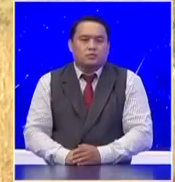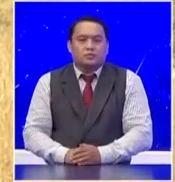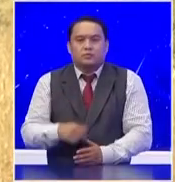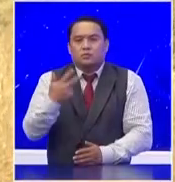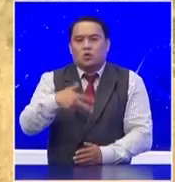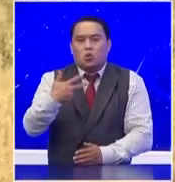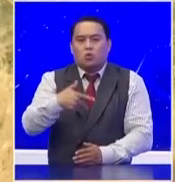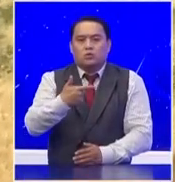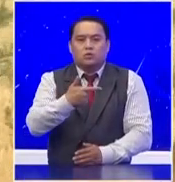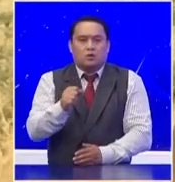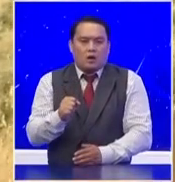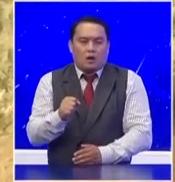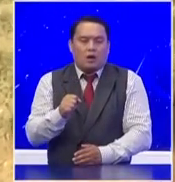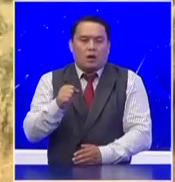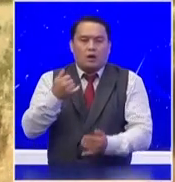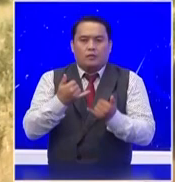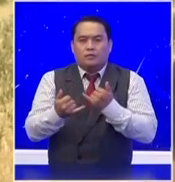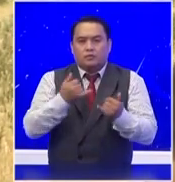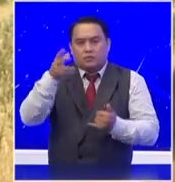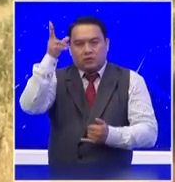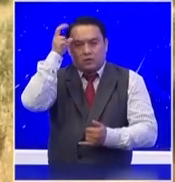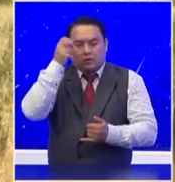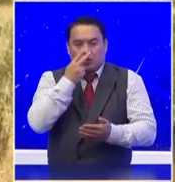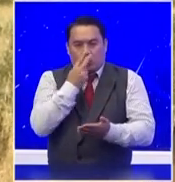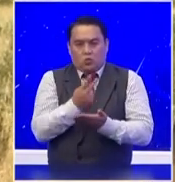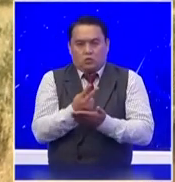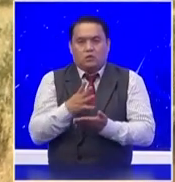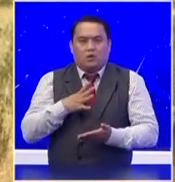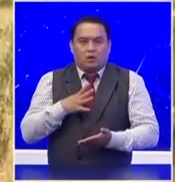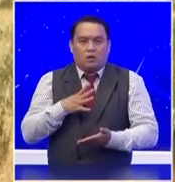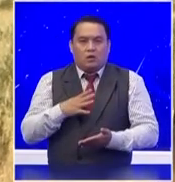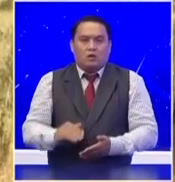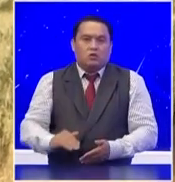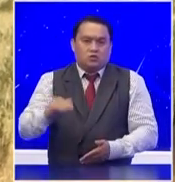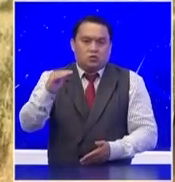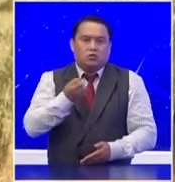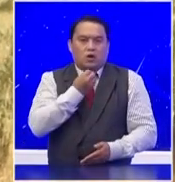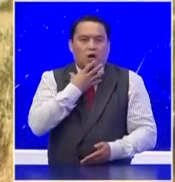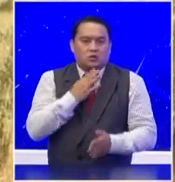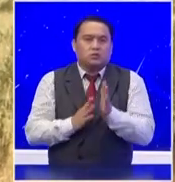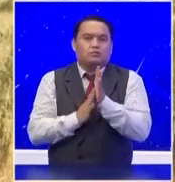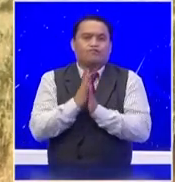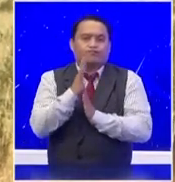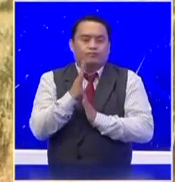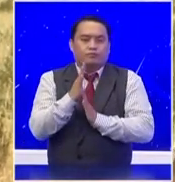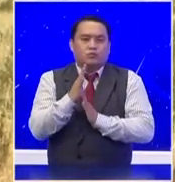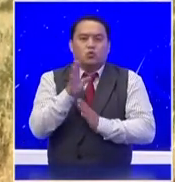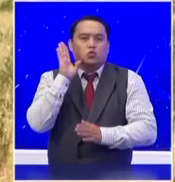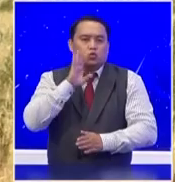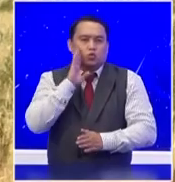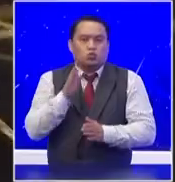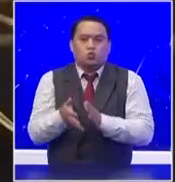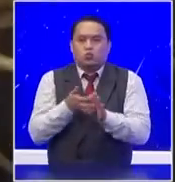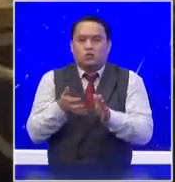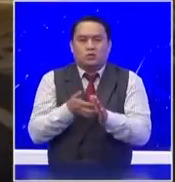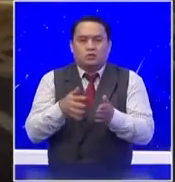гектар бидай септім. Мына бидайдың түрін көріп отырсыздар. Шығы айбет шықты. Бірақ су жоқтығынан бұл күй